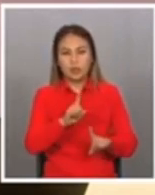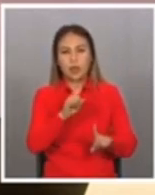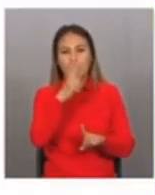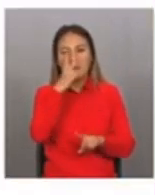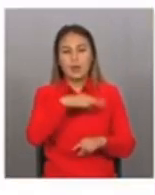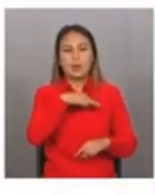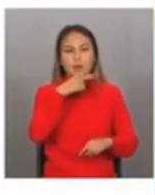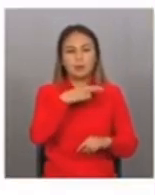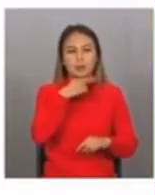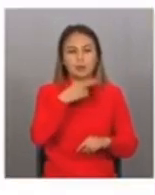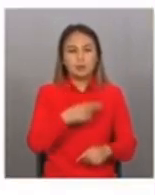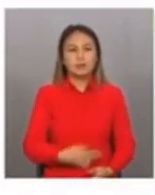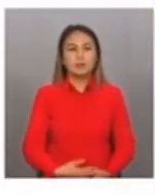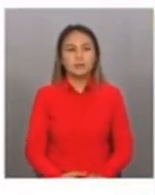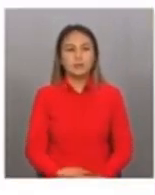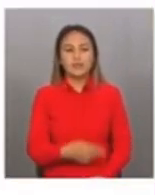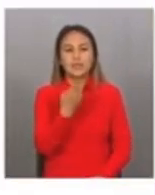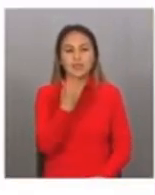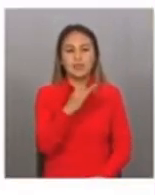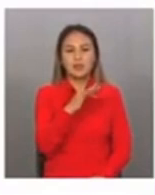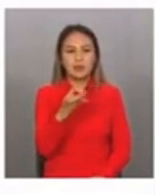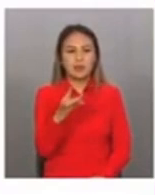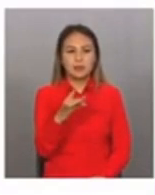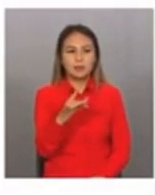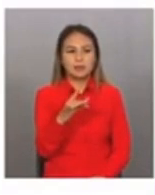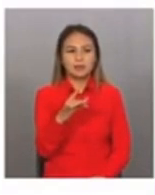көріңдер. Цифр,